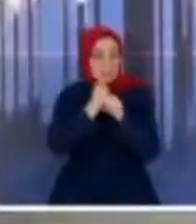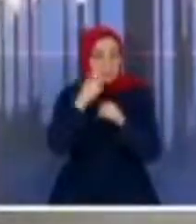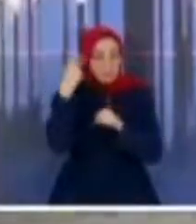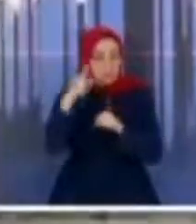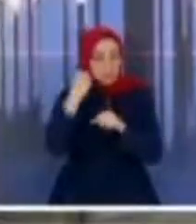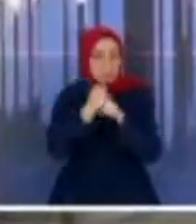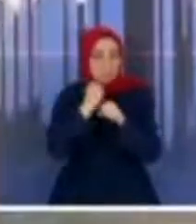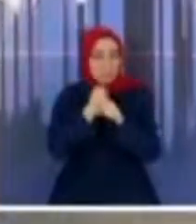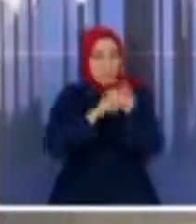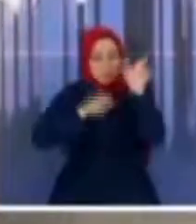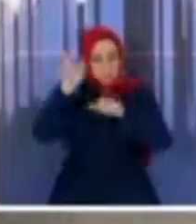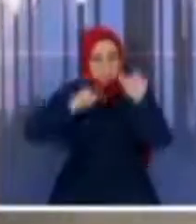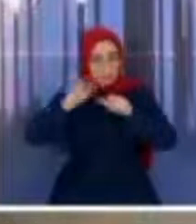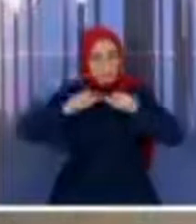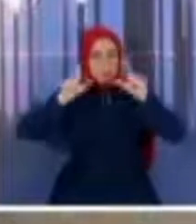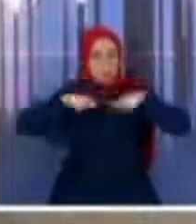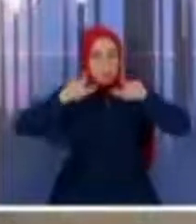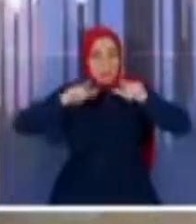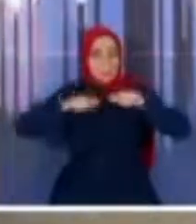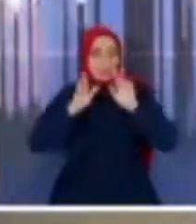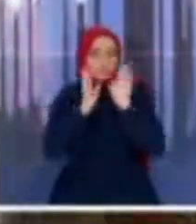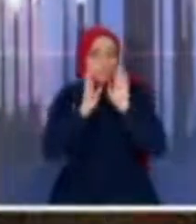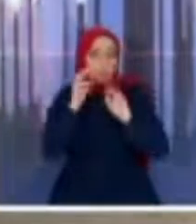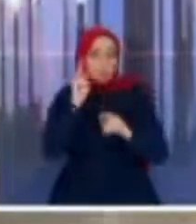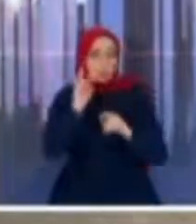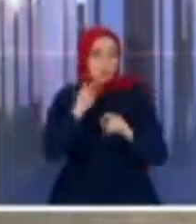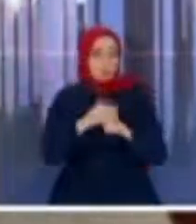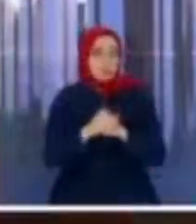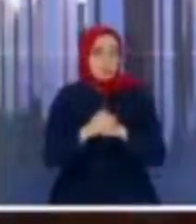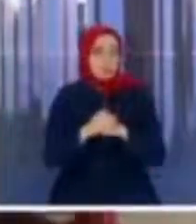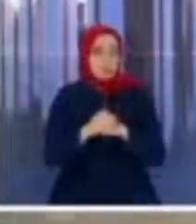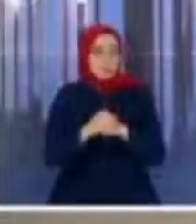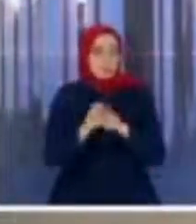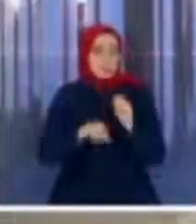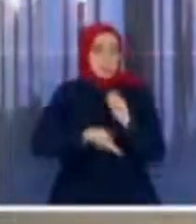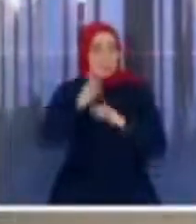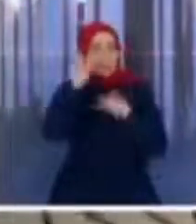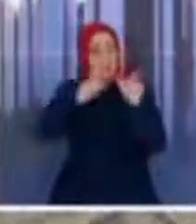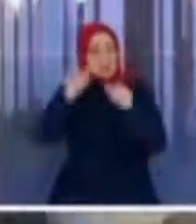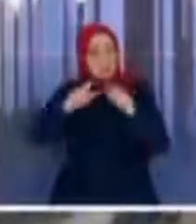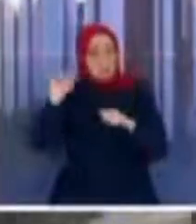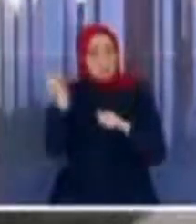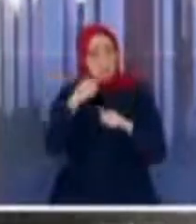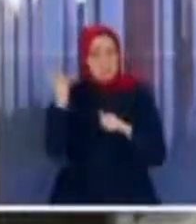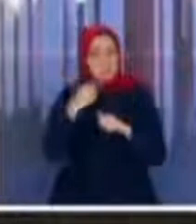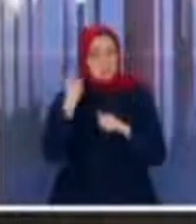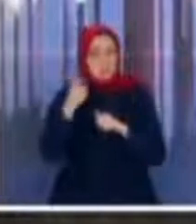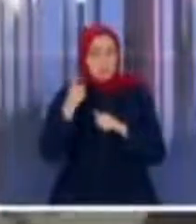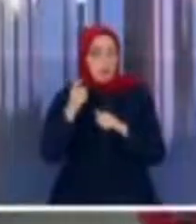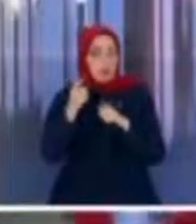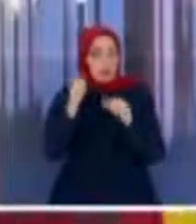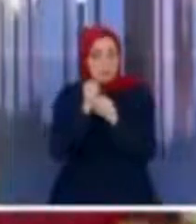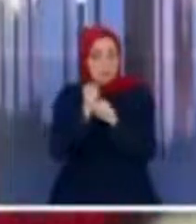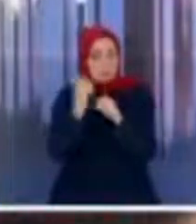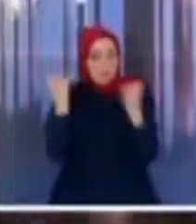اللي تنجم تشوفها على لي باج نتاعهم. دونك غالبا كي تقعد قدام مسؤولين او دي بايور دو